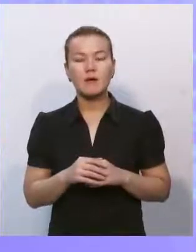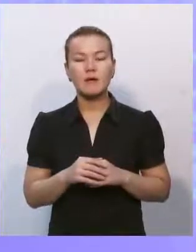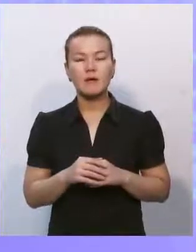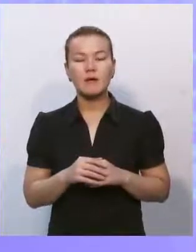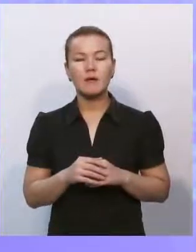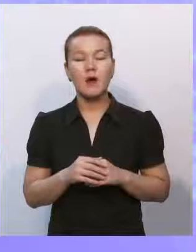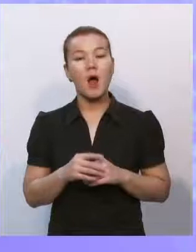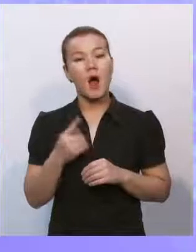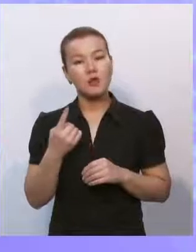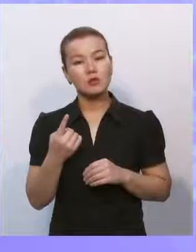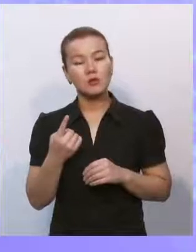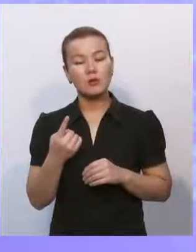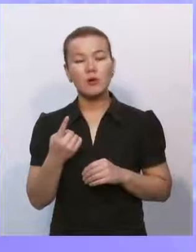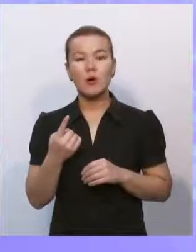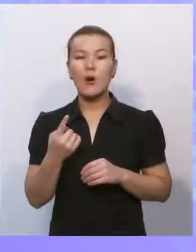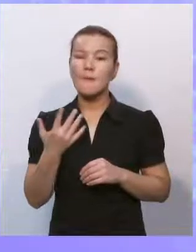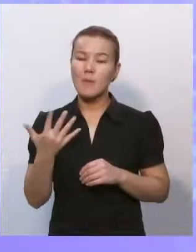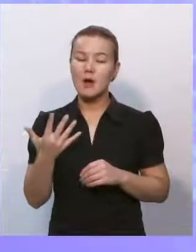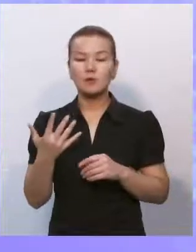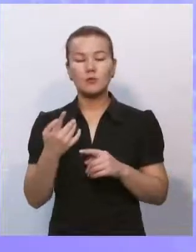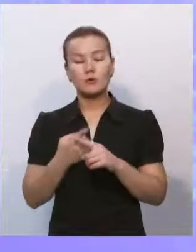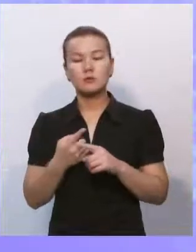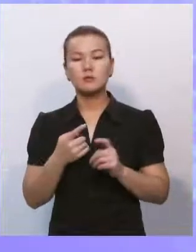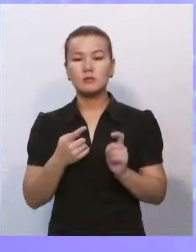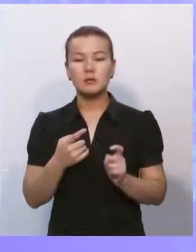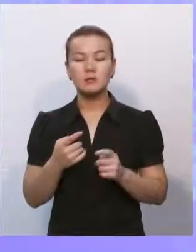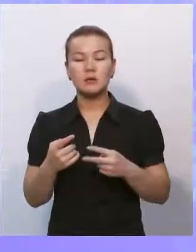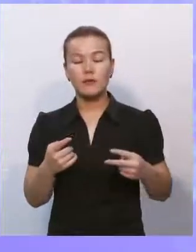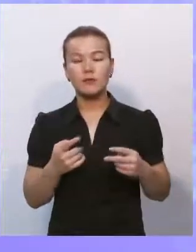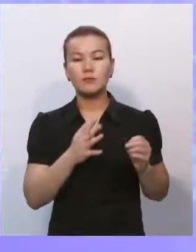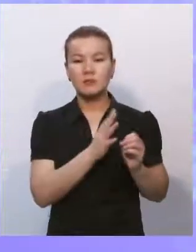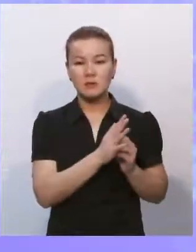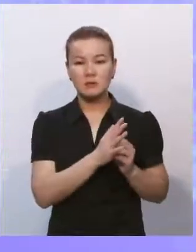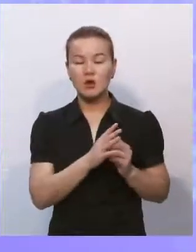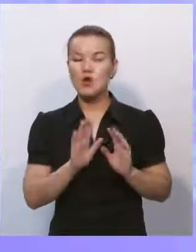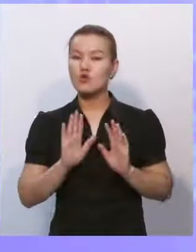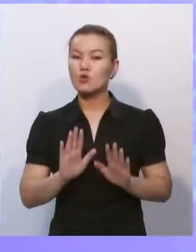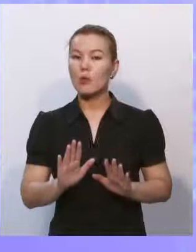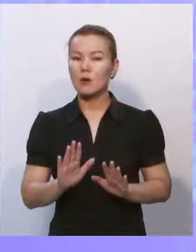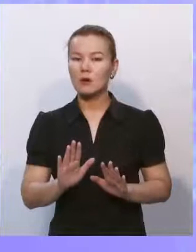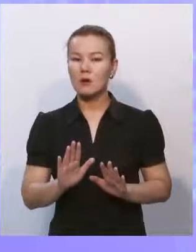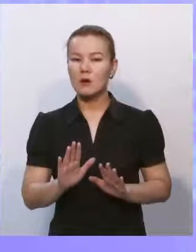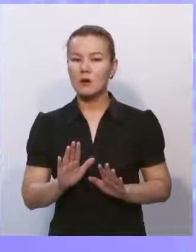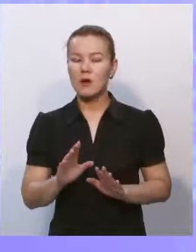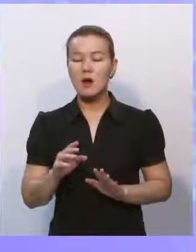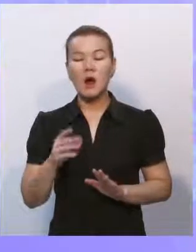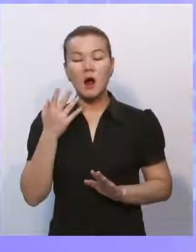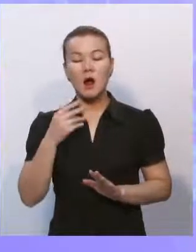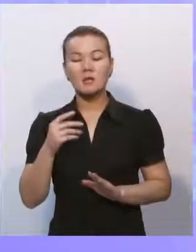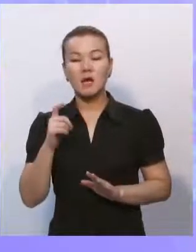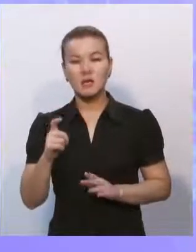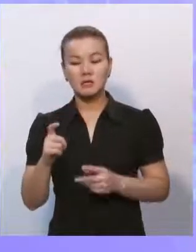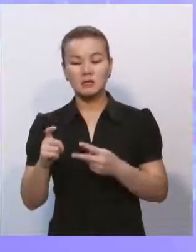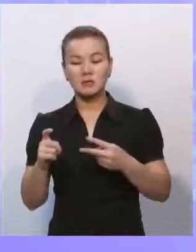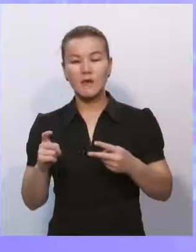одно 5 плюс x равно 15 только при x равно